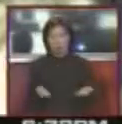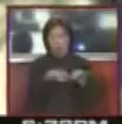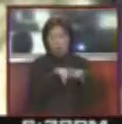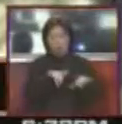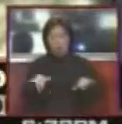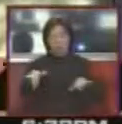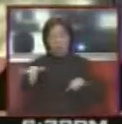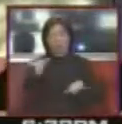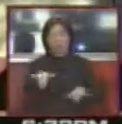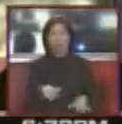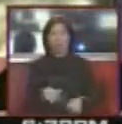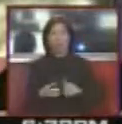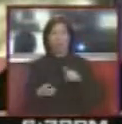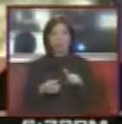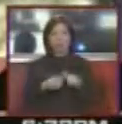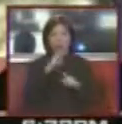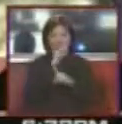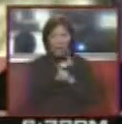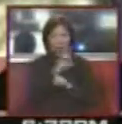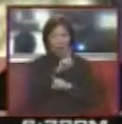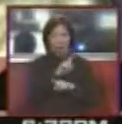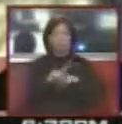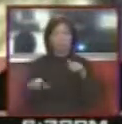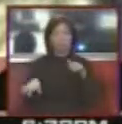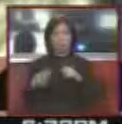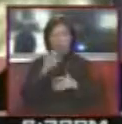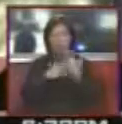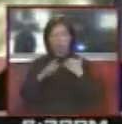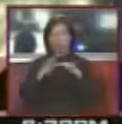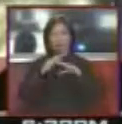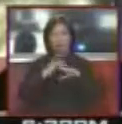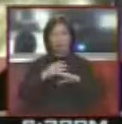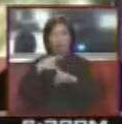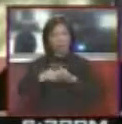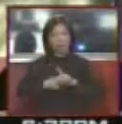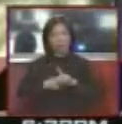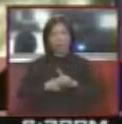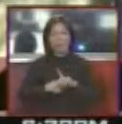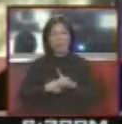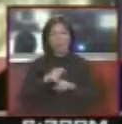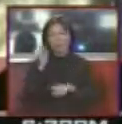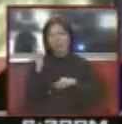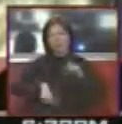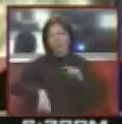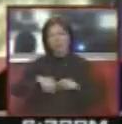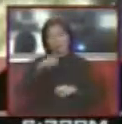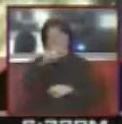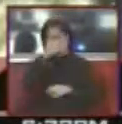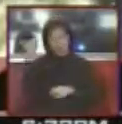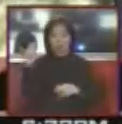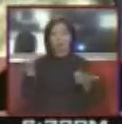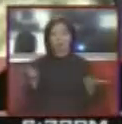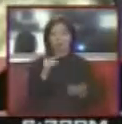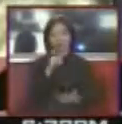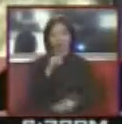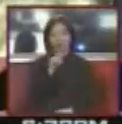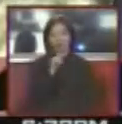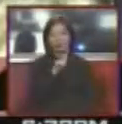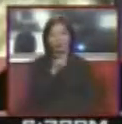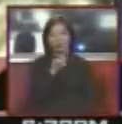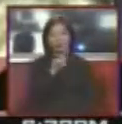Ngayon ang unang araw ng Fire Prevention Month ngayong taon. Araw na tila hindi na malilimutan ng mga batang estudyante ng Kalantiao Elementary